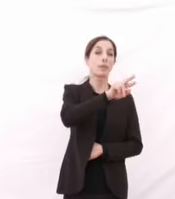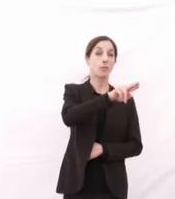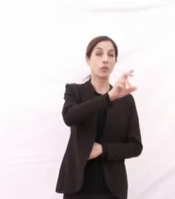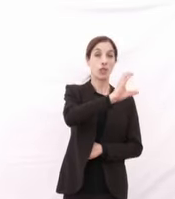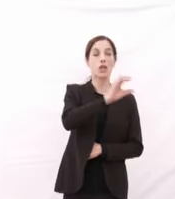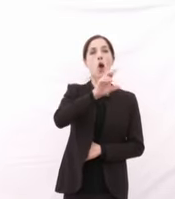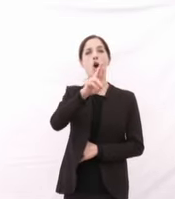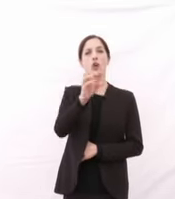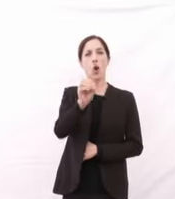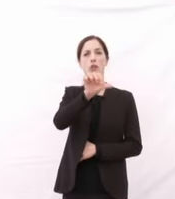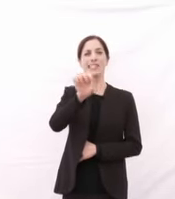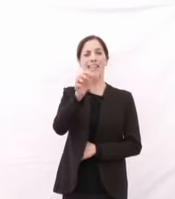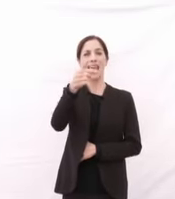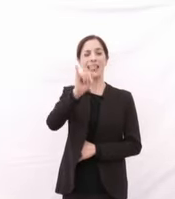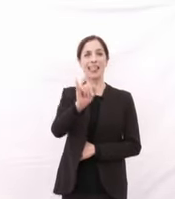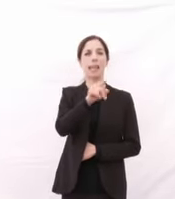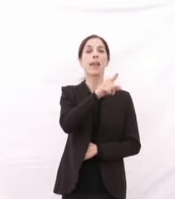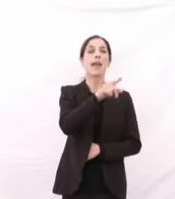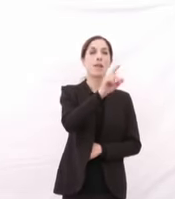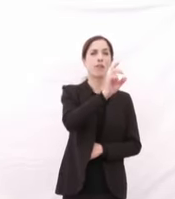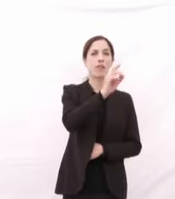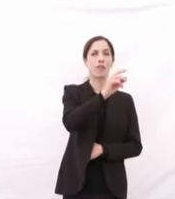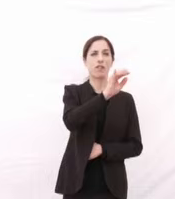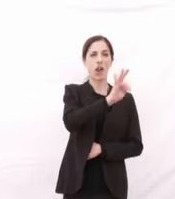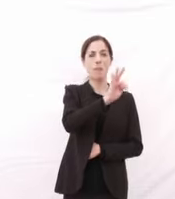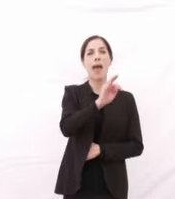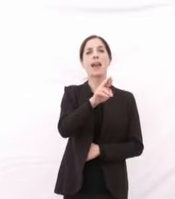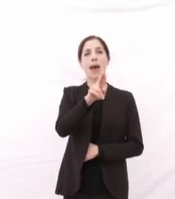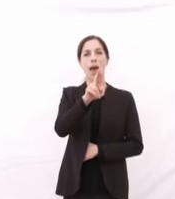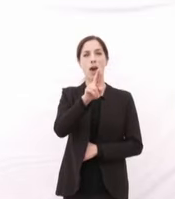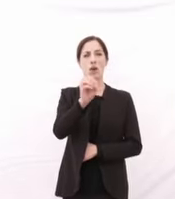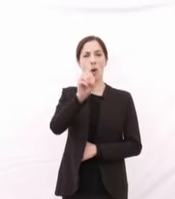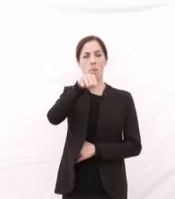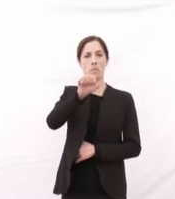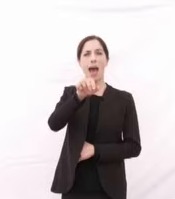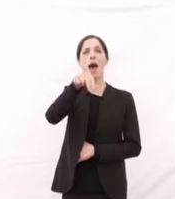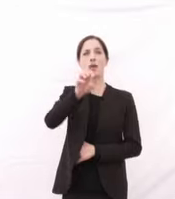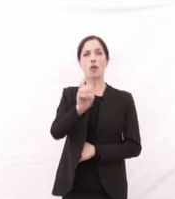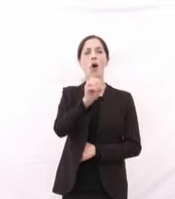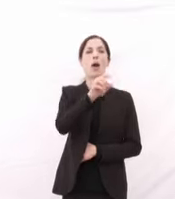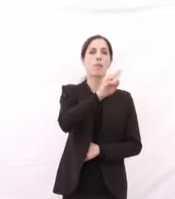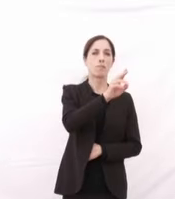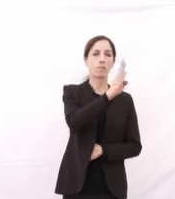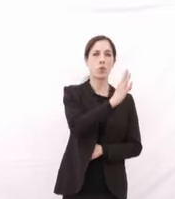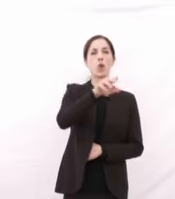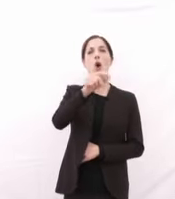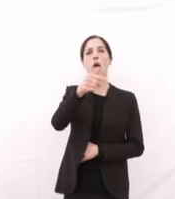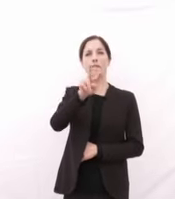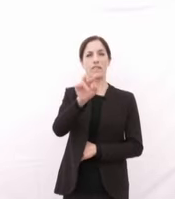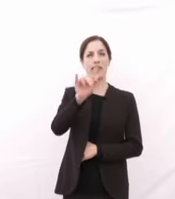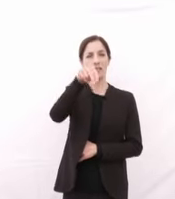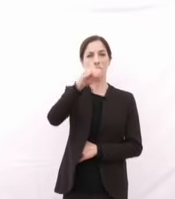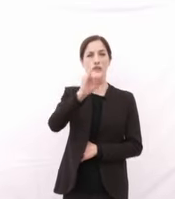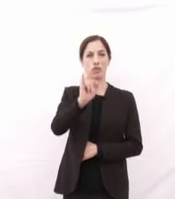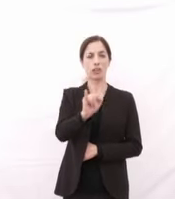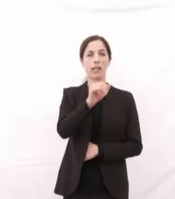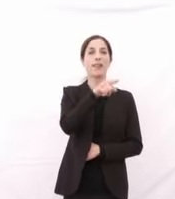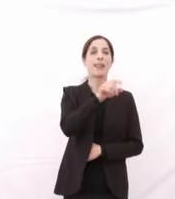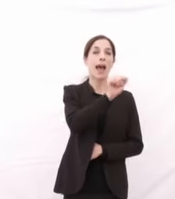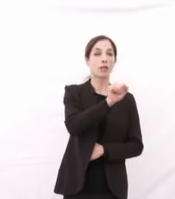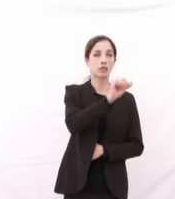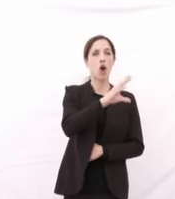Morlando. Bruno Vinci. Graziella De Palo. Italo Toni. Antonio